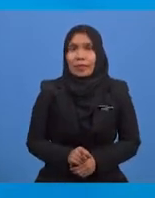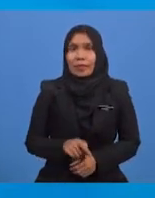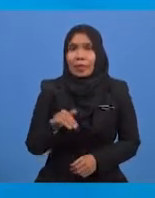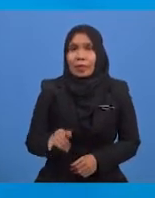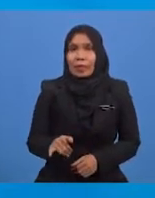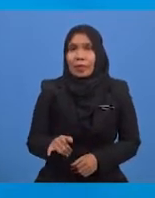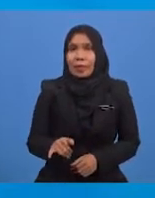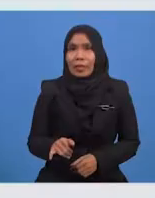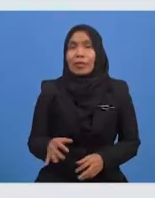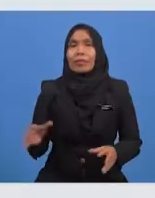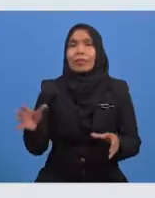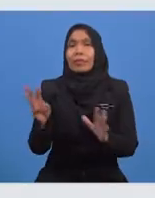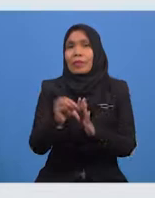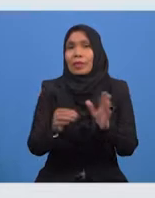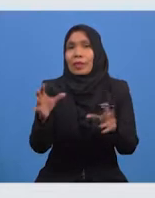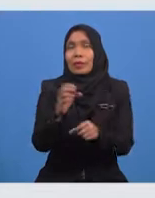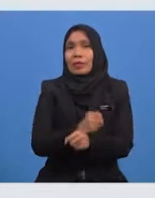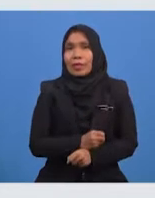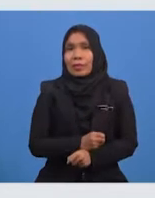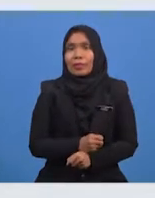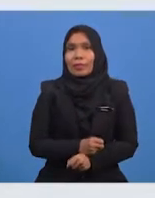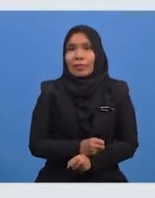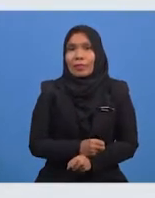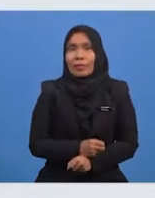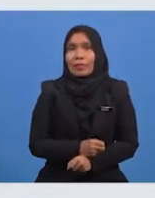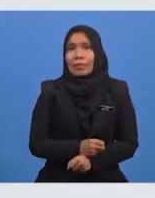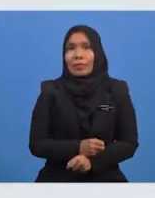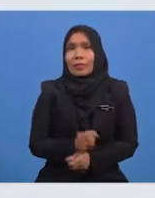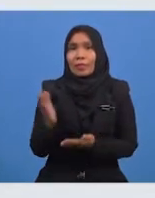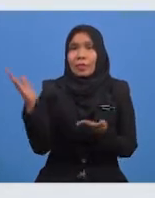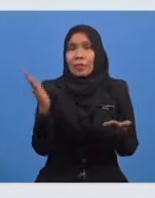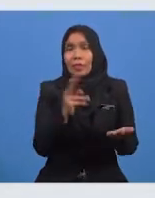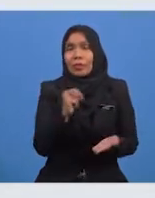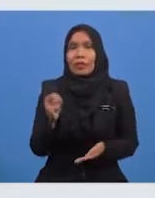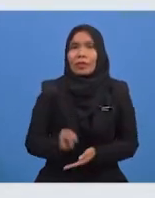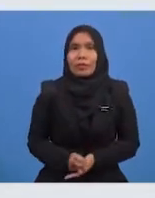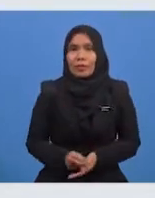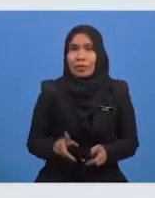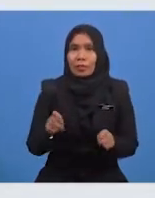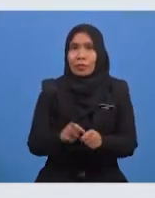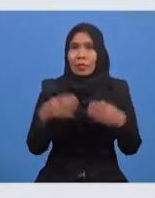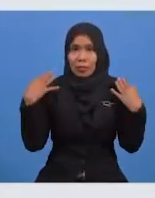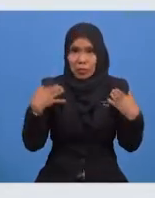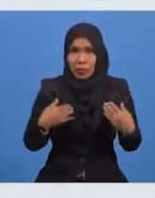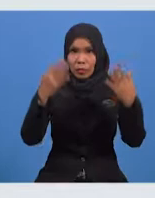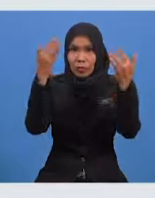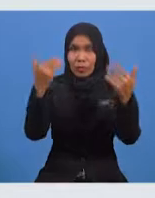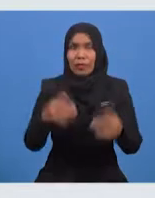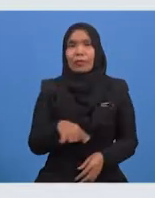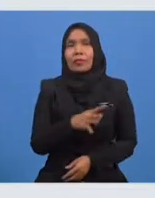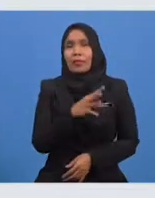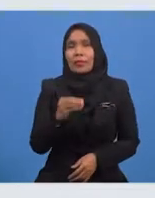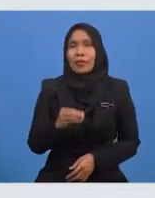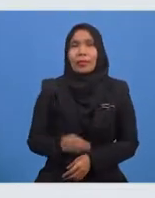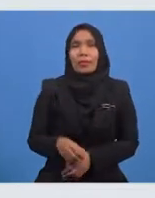sambutan seperti baju hujan dan payung. Faktor keuangan juga merupakan faktor dalaman